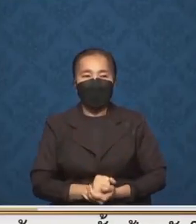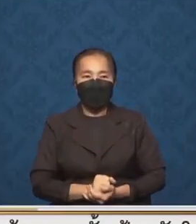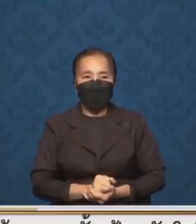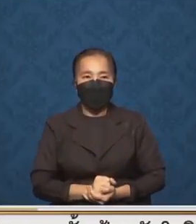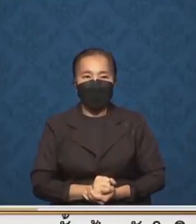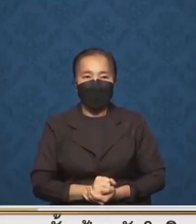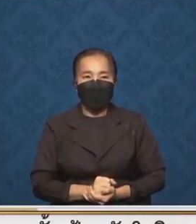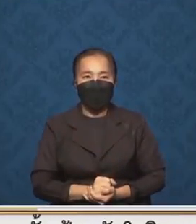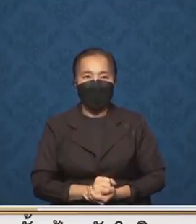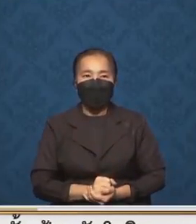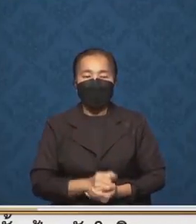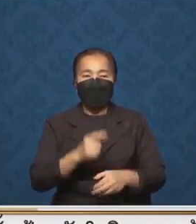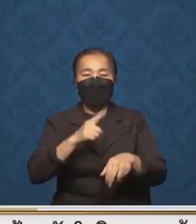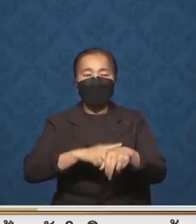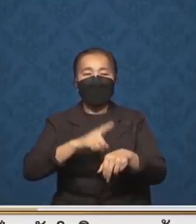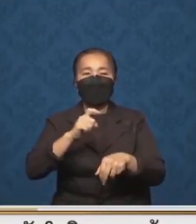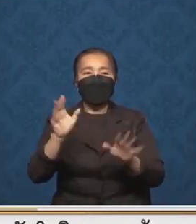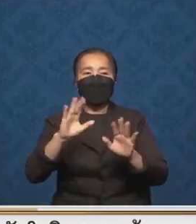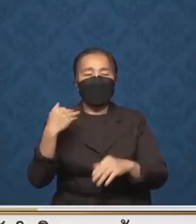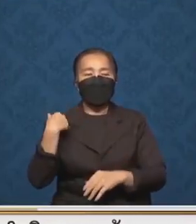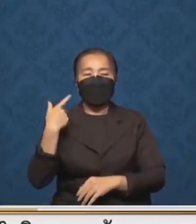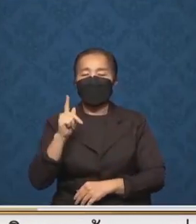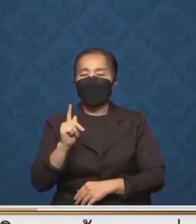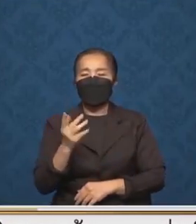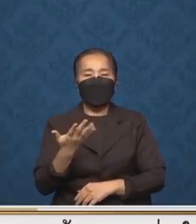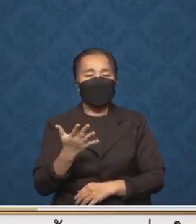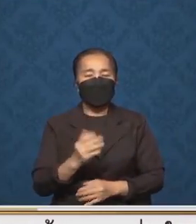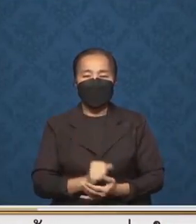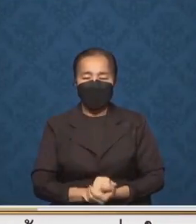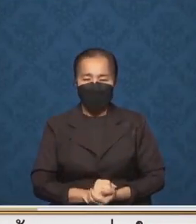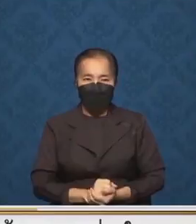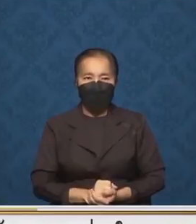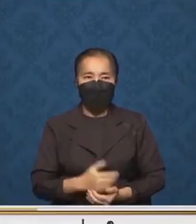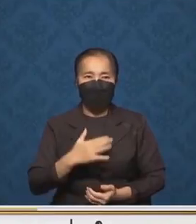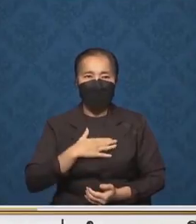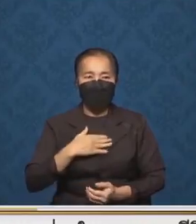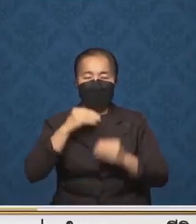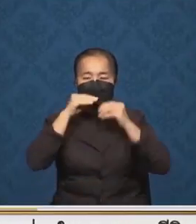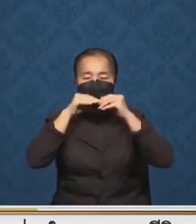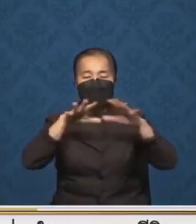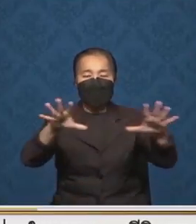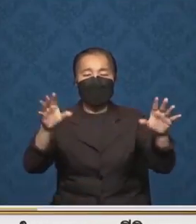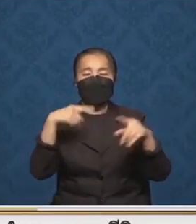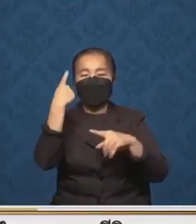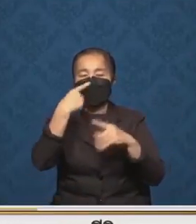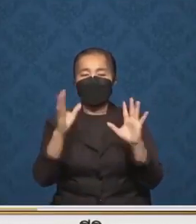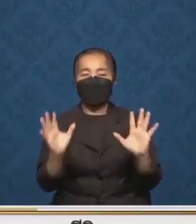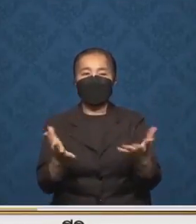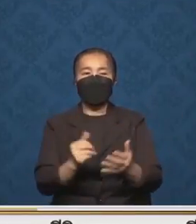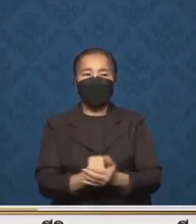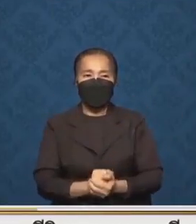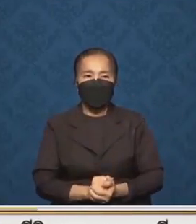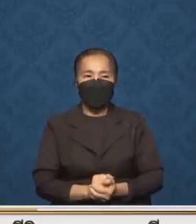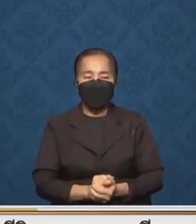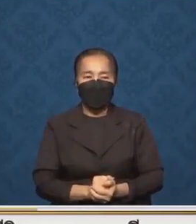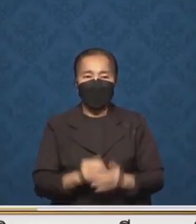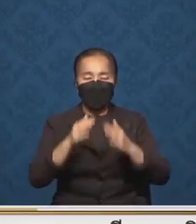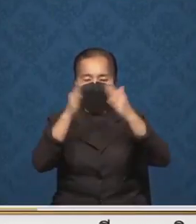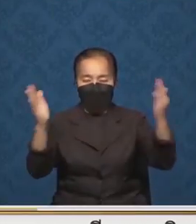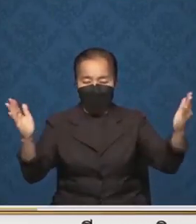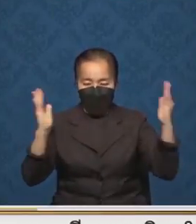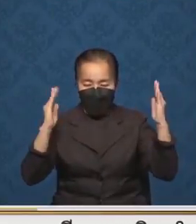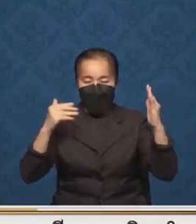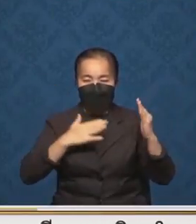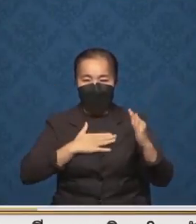เสียเวลาเปล่านั่งนับอยู่เนี่ยไม่ได้ประโยชน์เลยนะแต่ผมก็ไม่ไปแพร่เชื่ออะไรใครนะครับเพราะนั้นขออนุญาตพูดในกล่องนี้ก็แล้วกันน